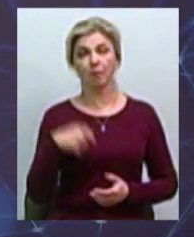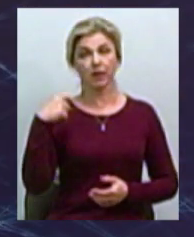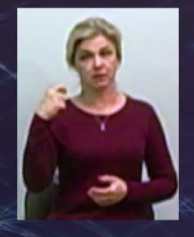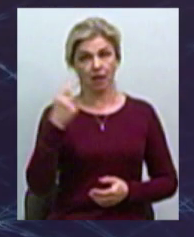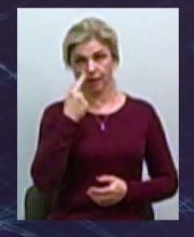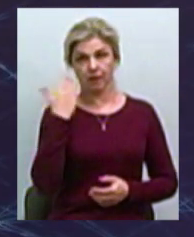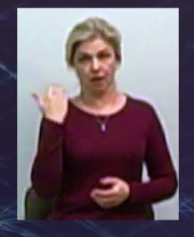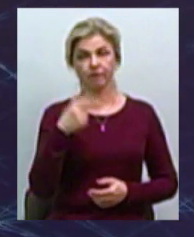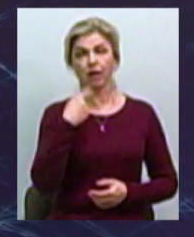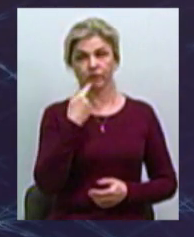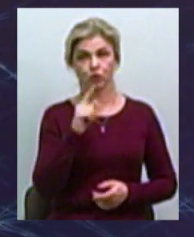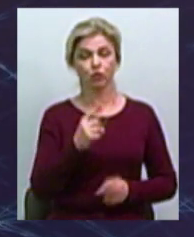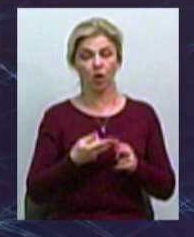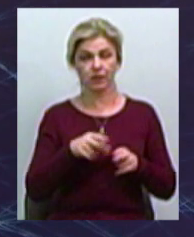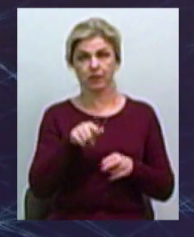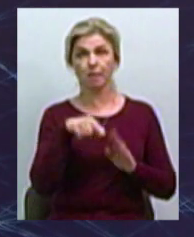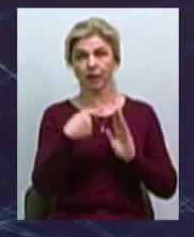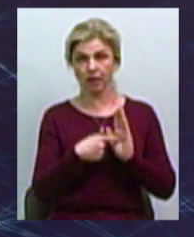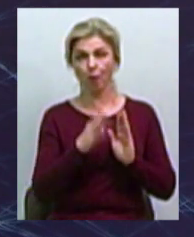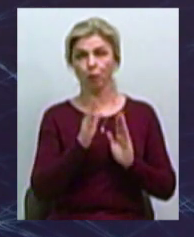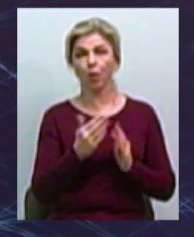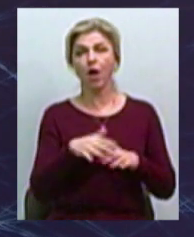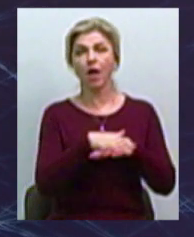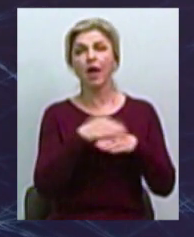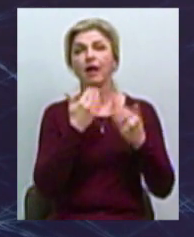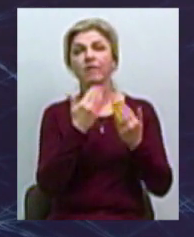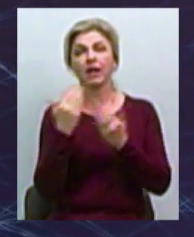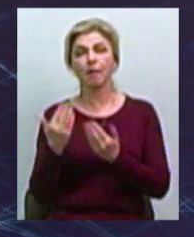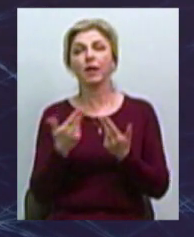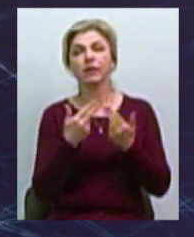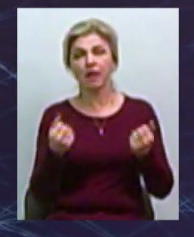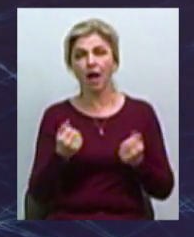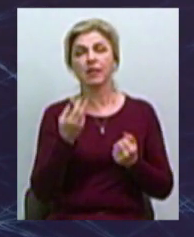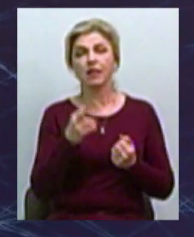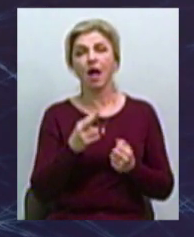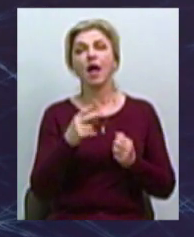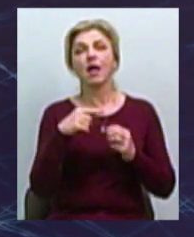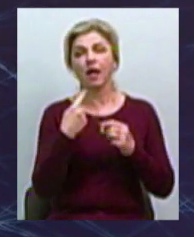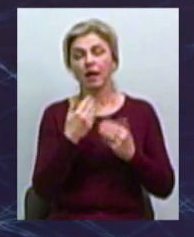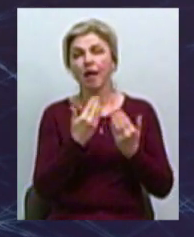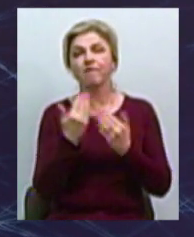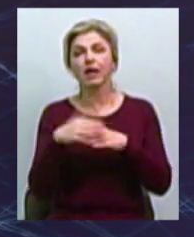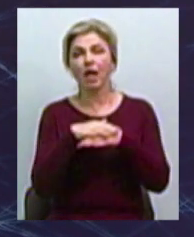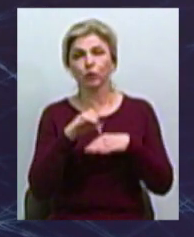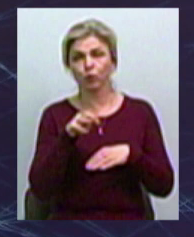нещодавно і сказав, що з цього питання буде референдум. Так, є технічні проблеми, тобто до референдуму, можливо, ще далеко, але і не третє читання